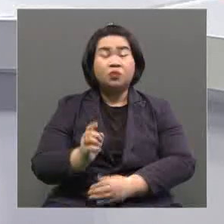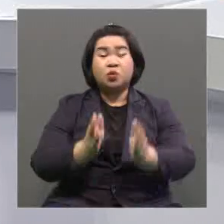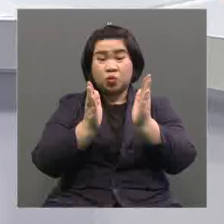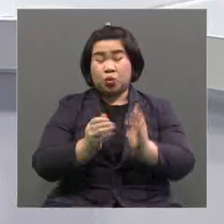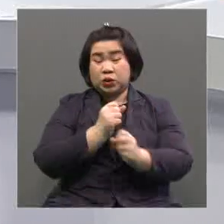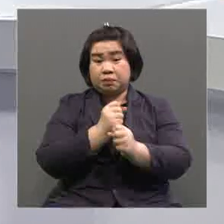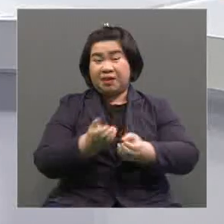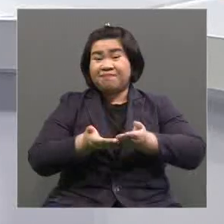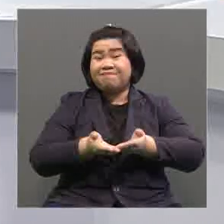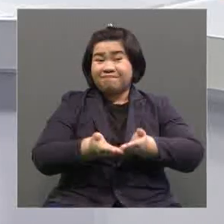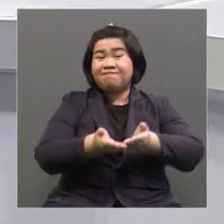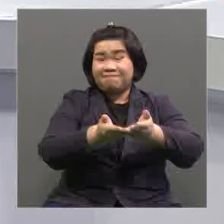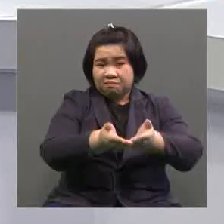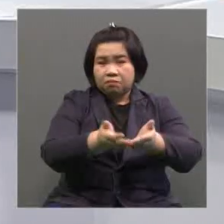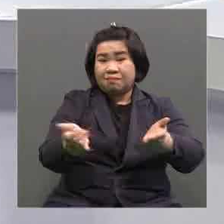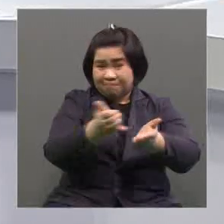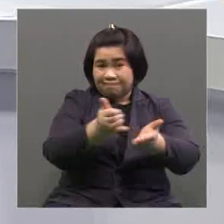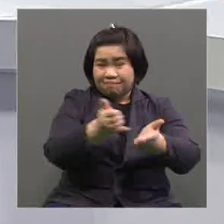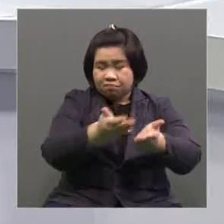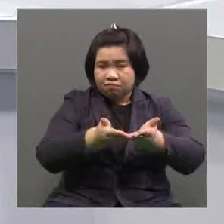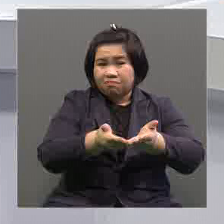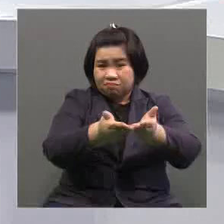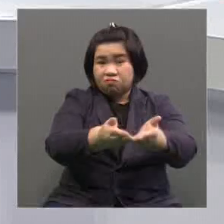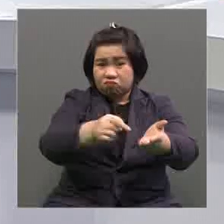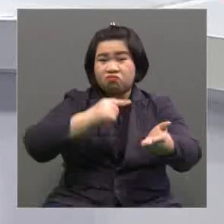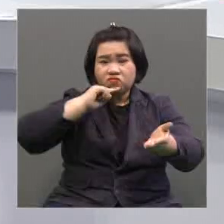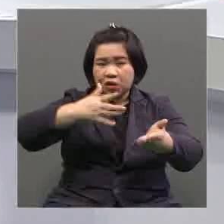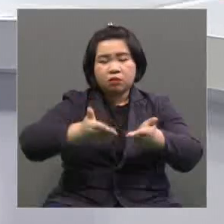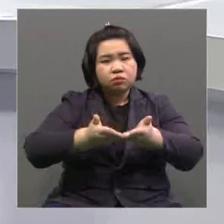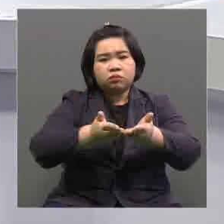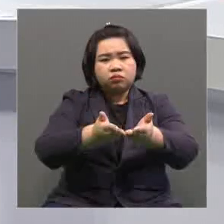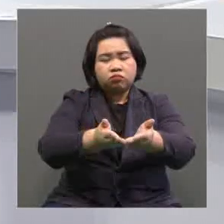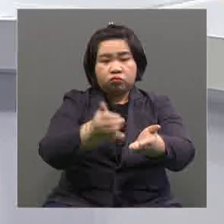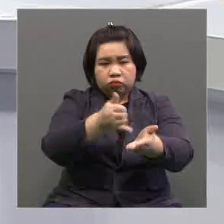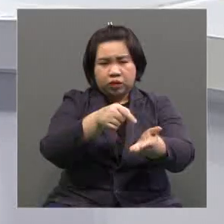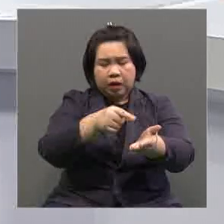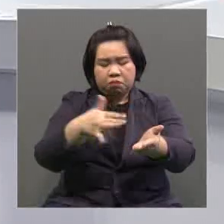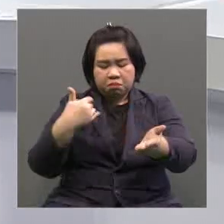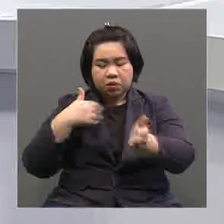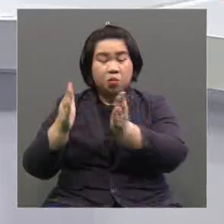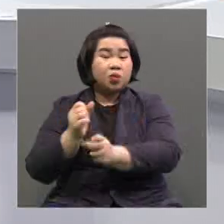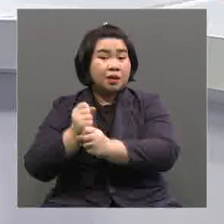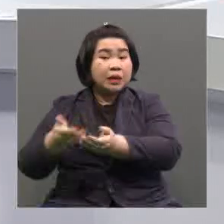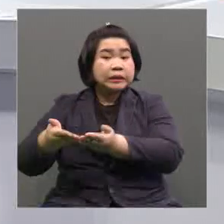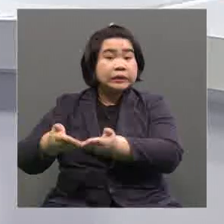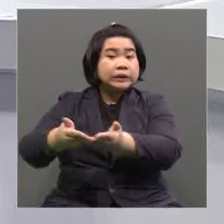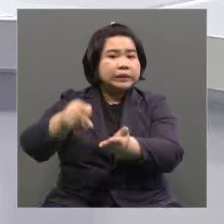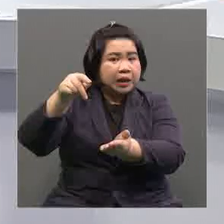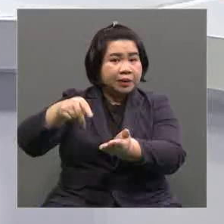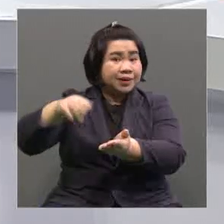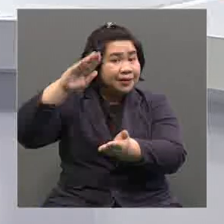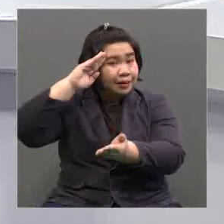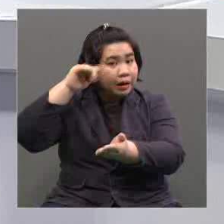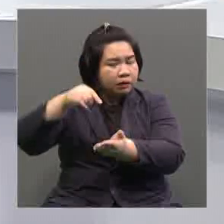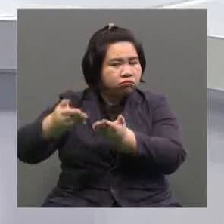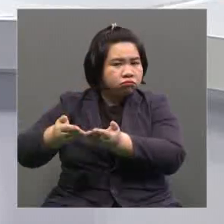มงเนี่ยเขาไปได้รับบาดเจ็บระหว่างที่ออกเดินเรืออยู่กลางทะเลนะคะเจ้าหน้าที่ชุดปฏิบัติการพิเศษกองเรือปฏิบัติการทัพเรือภาคที่